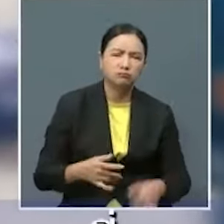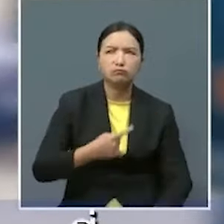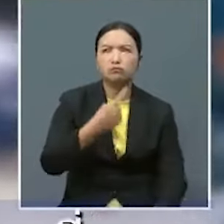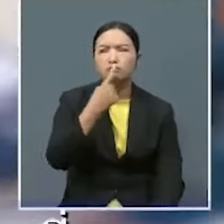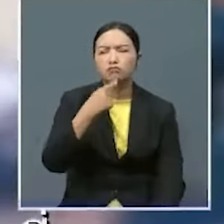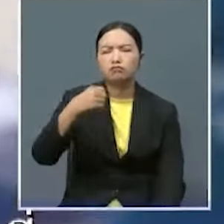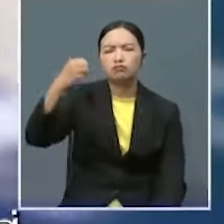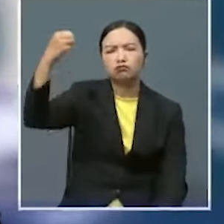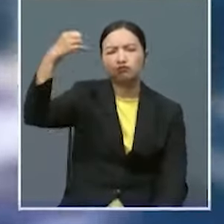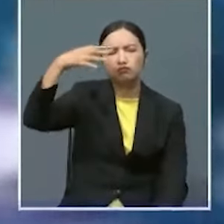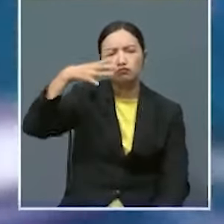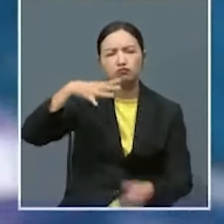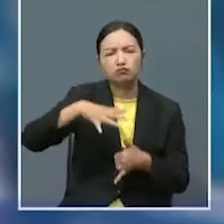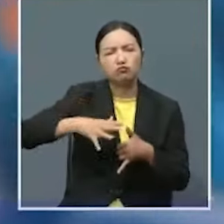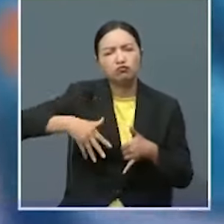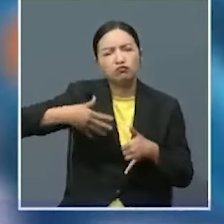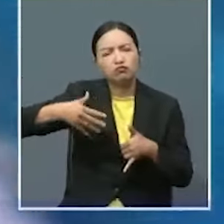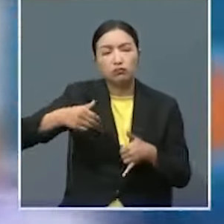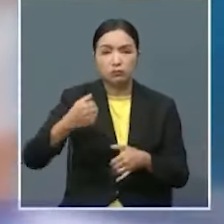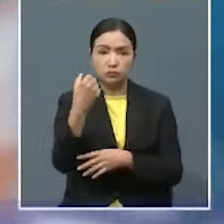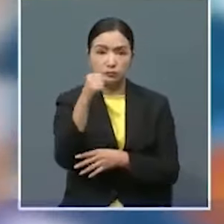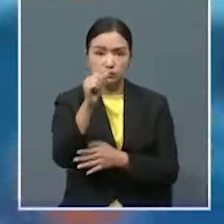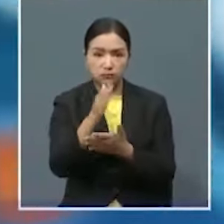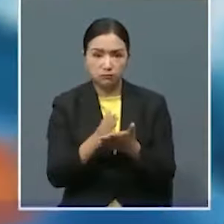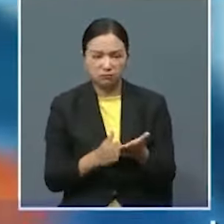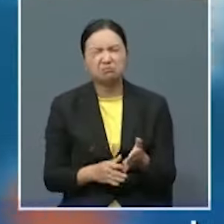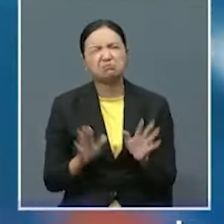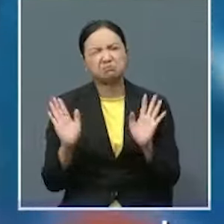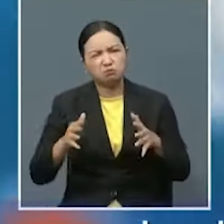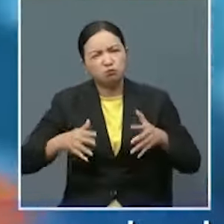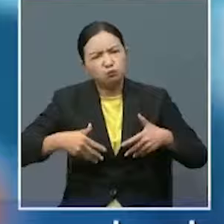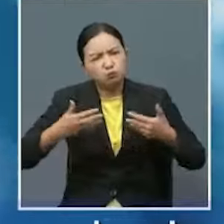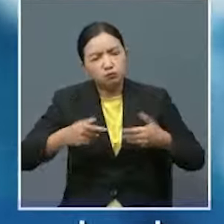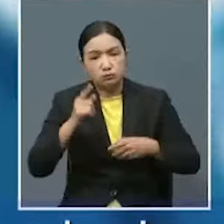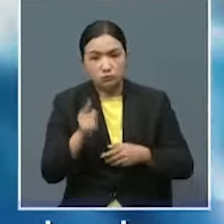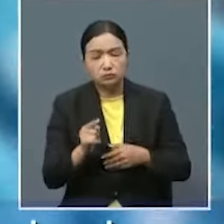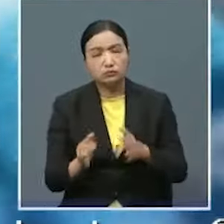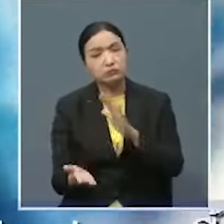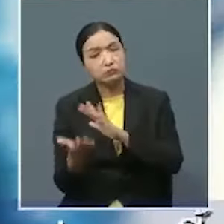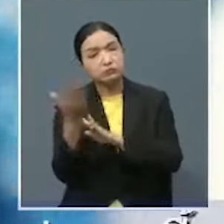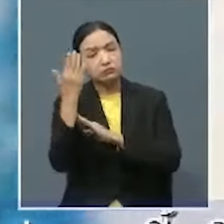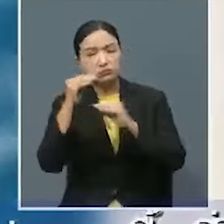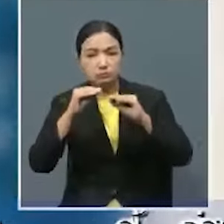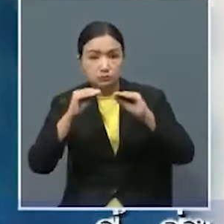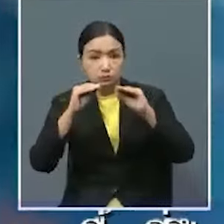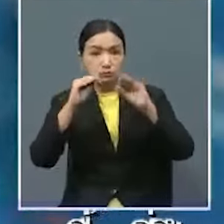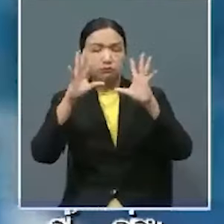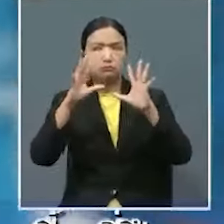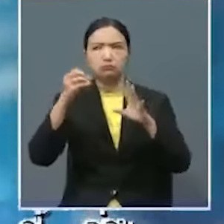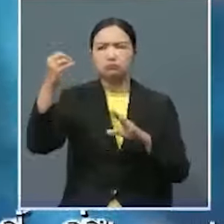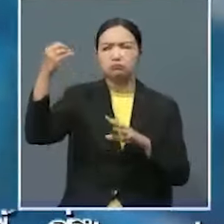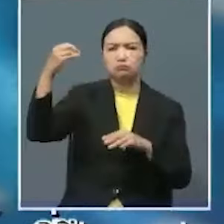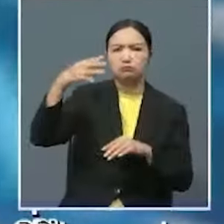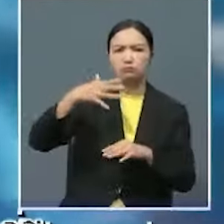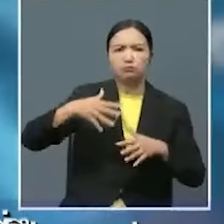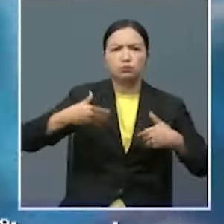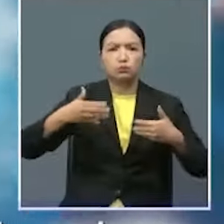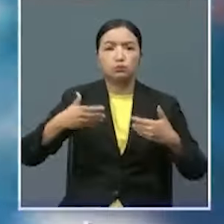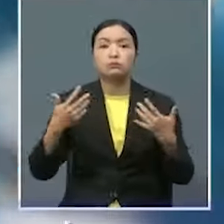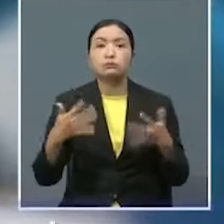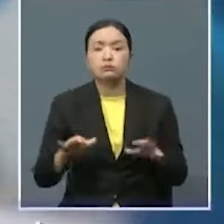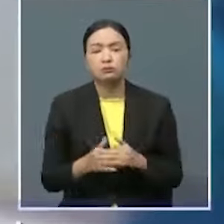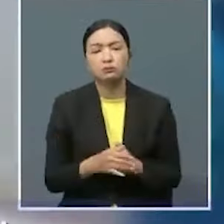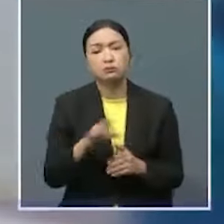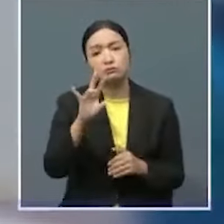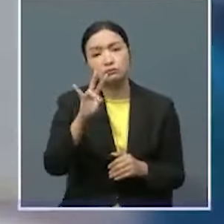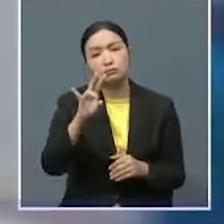แดดที่ร้อนจัดในช่วงนี้บางคนบอก10โมงครึ่งแดดยังกับเที่ยงน่ ะ เราตื่นเช้าขึ้นมานี่คือแดดก็แรงแล้วอากาศก็ร้อนแล้วนะคะสัก